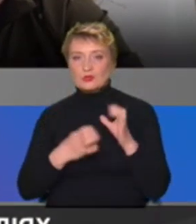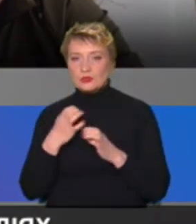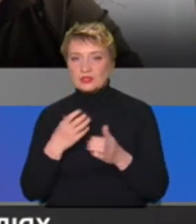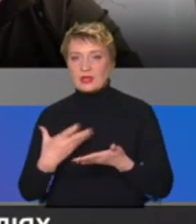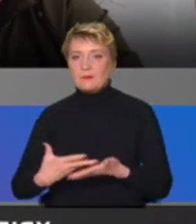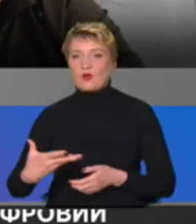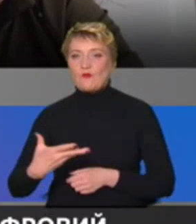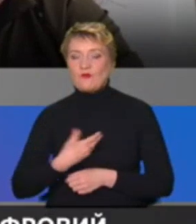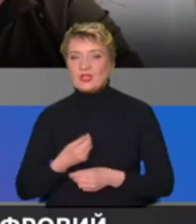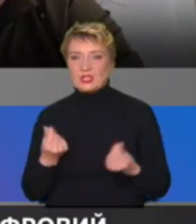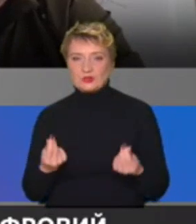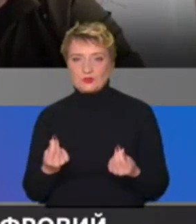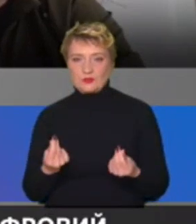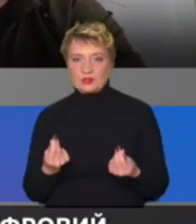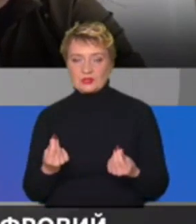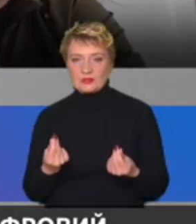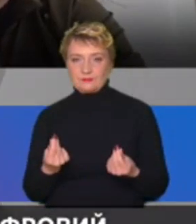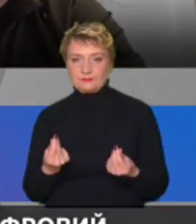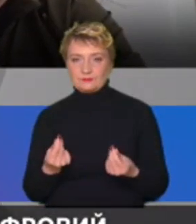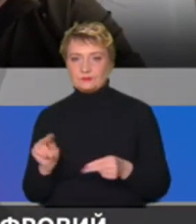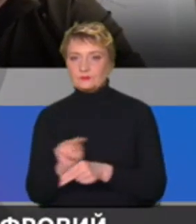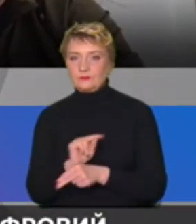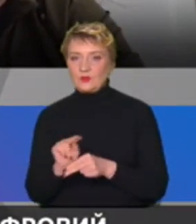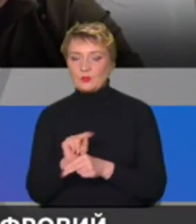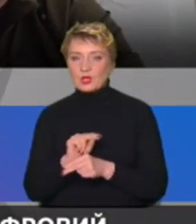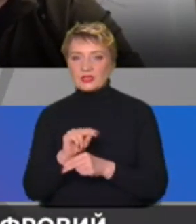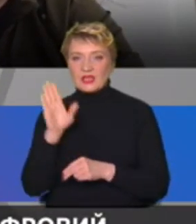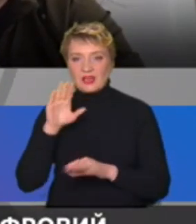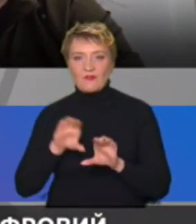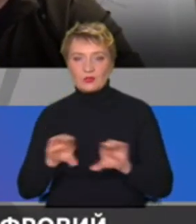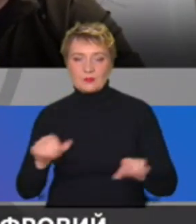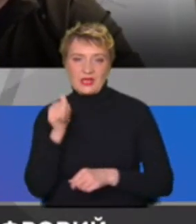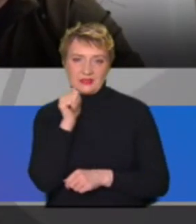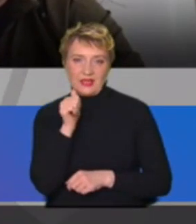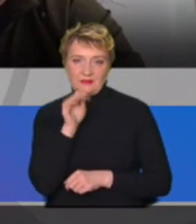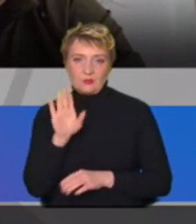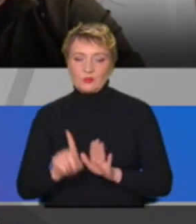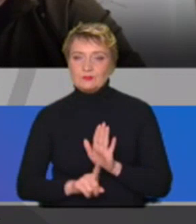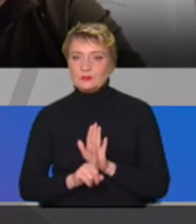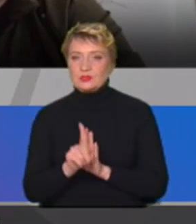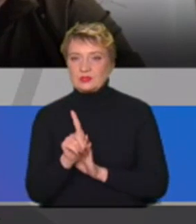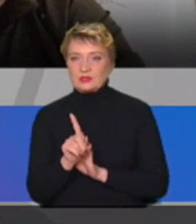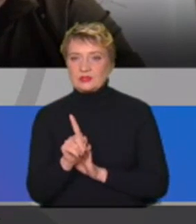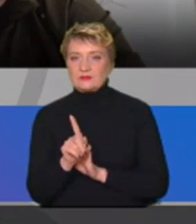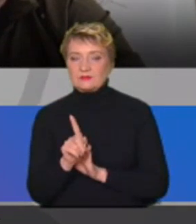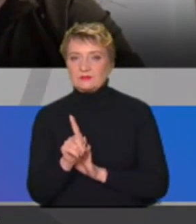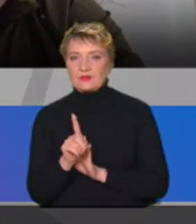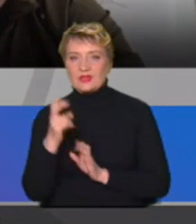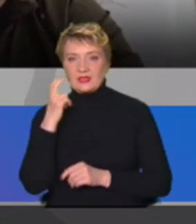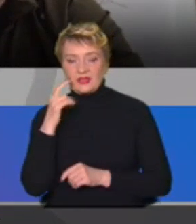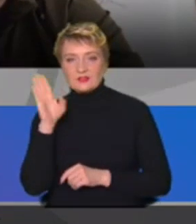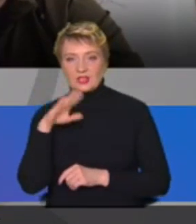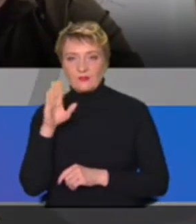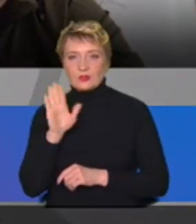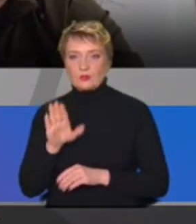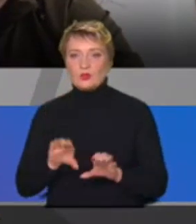профінансував прокладання води. І вже завтра ми будемо пускати повноцінно київську воду, і буде в